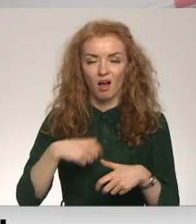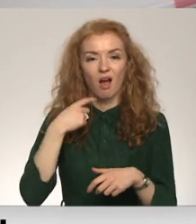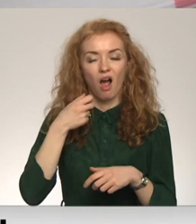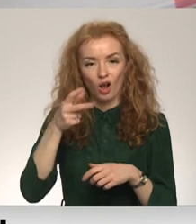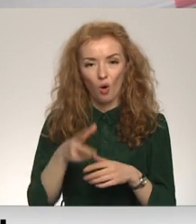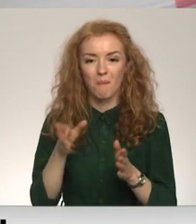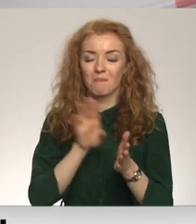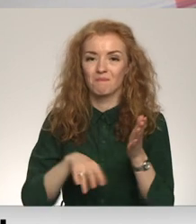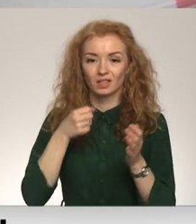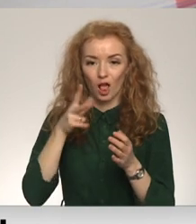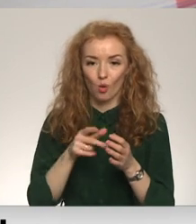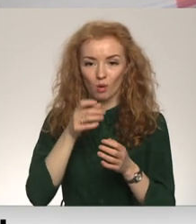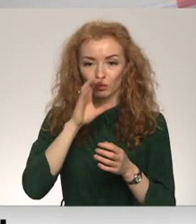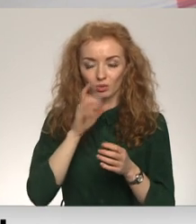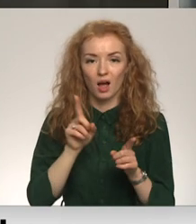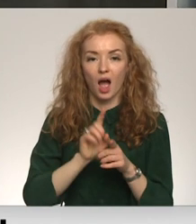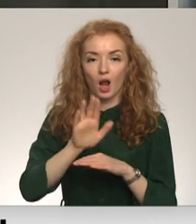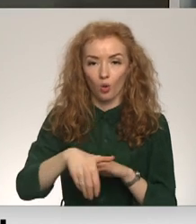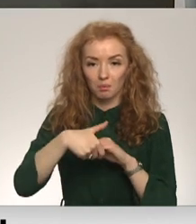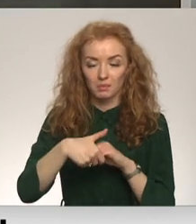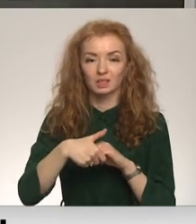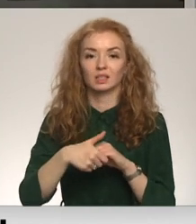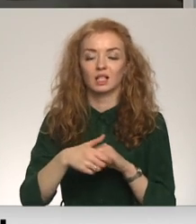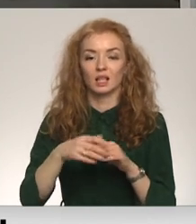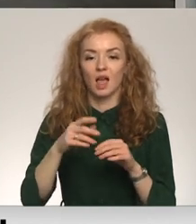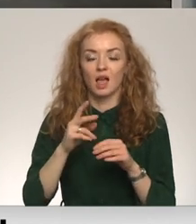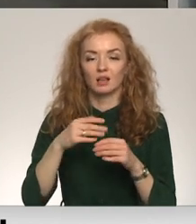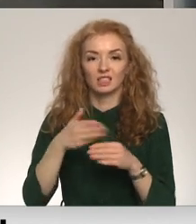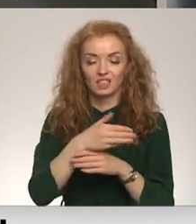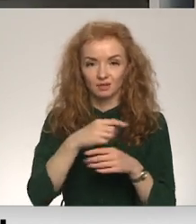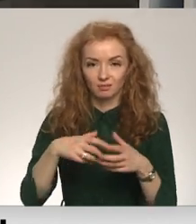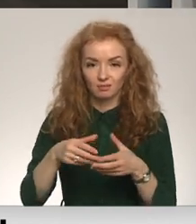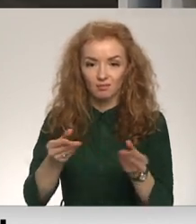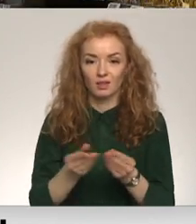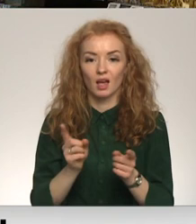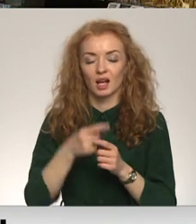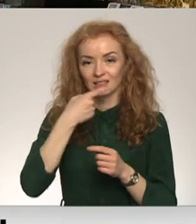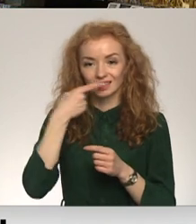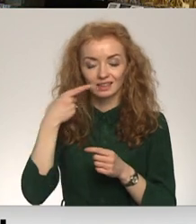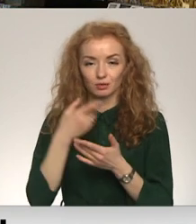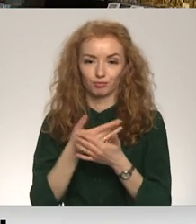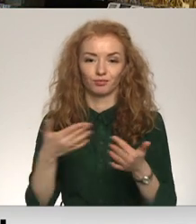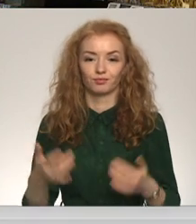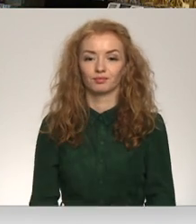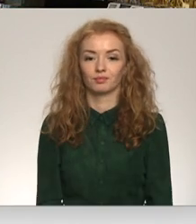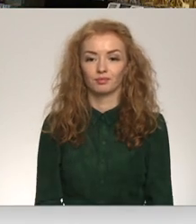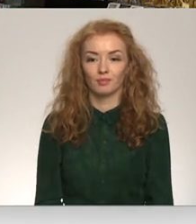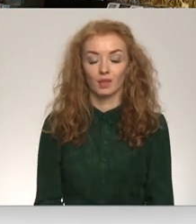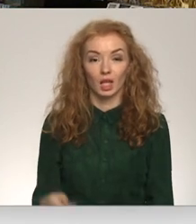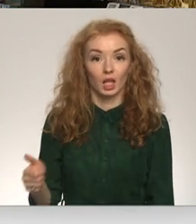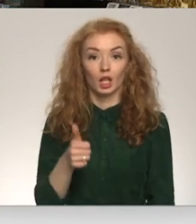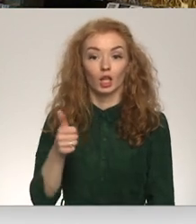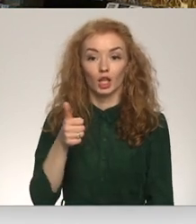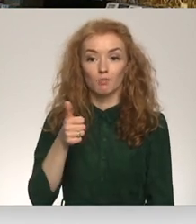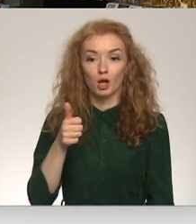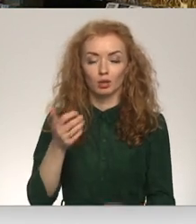bezalkoholiskos dzērienus, autiņu biksītes, siļķes, zobu pastu, dažādus higiēnas produktus. Redzams, ka īpaši retināts tiek